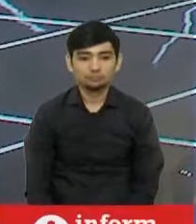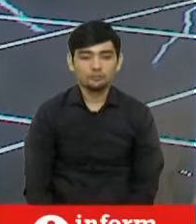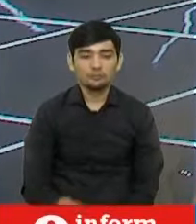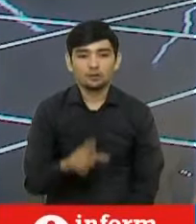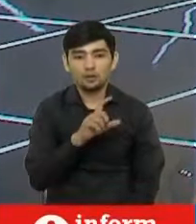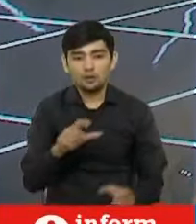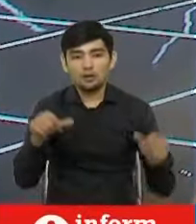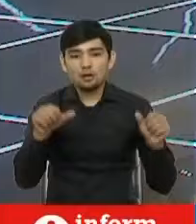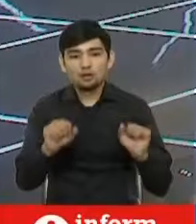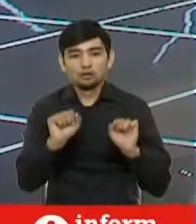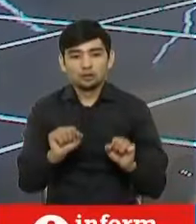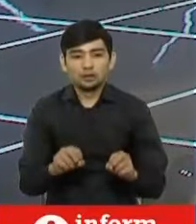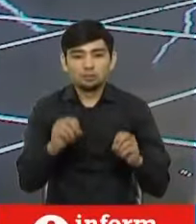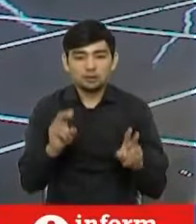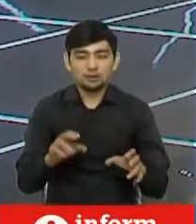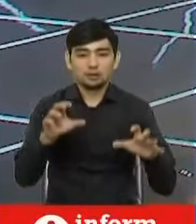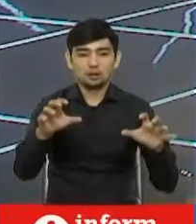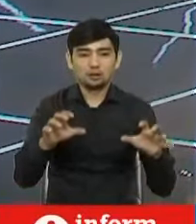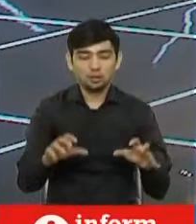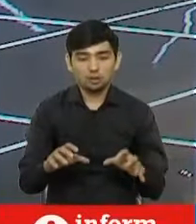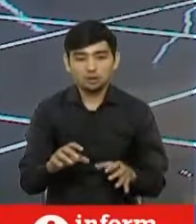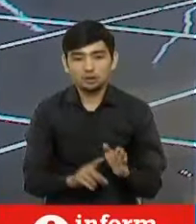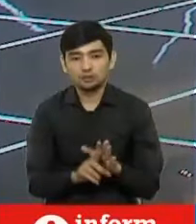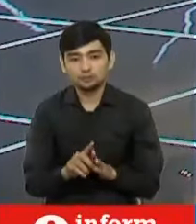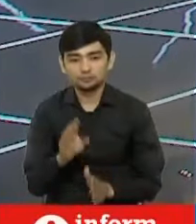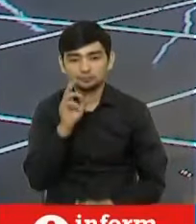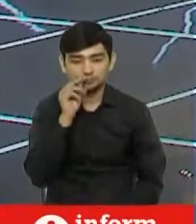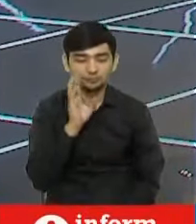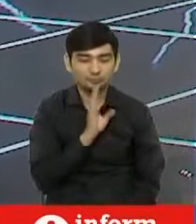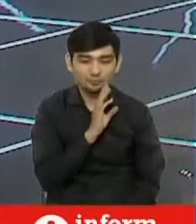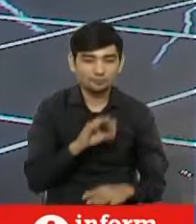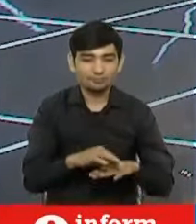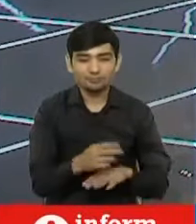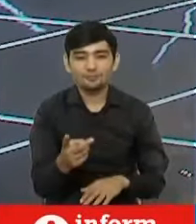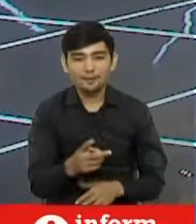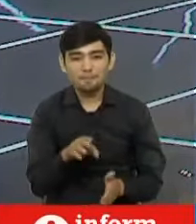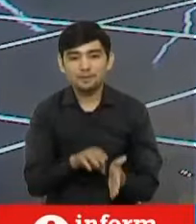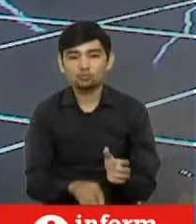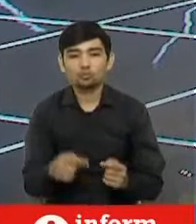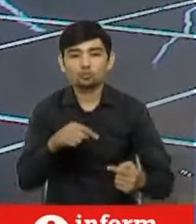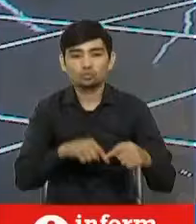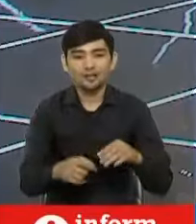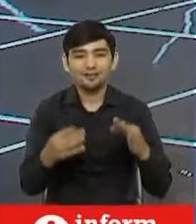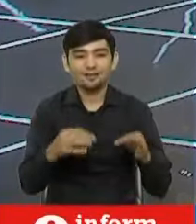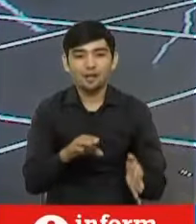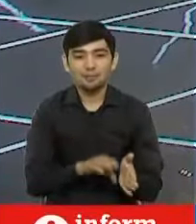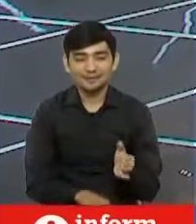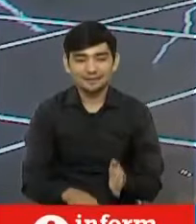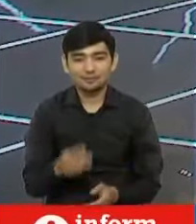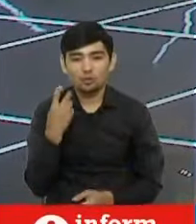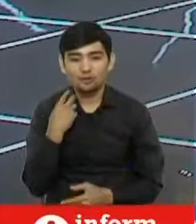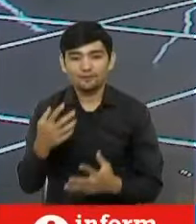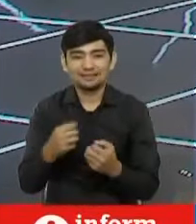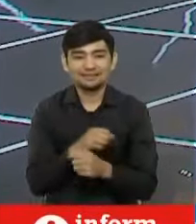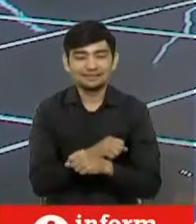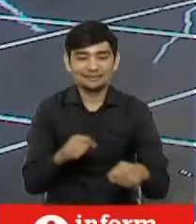Тұтынушылардың құқығын қорғауға бағытталған заң жобасы аясында ерлі зайыптыларға бір-бірінің рұқсатынсыз алуға болмайтын қарыз көлемі бекітілді. Бұл